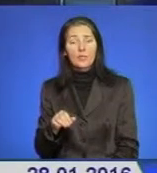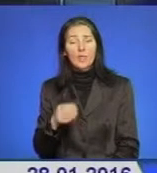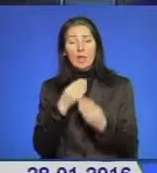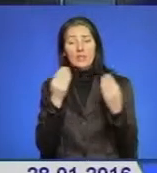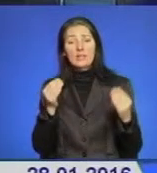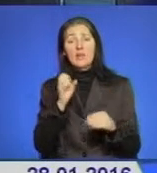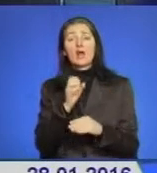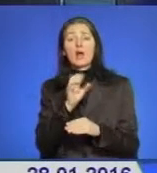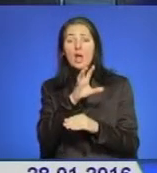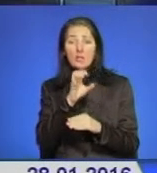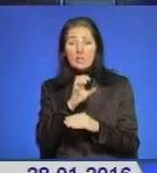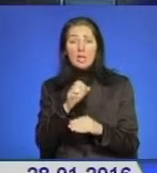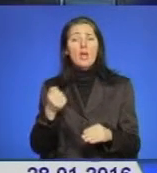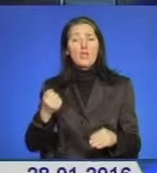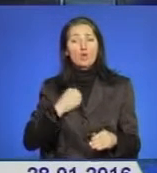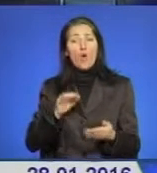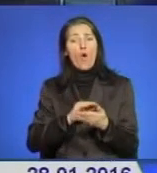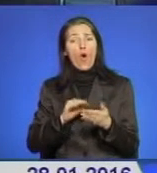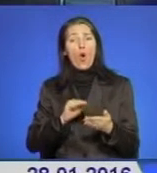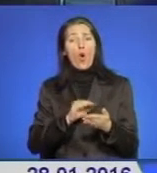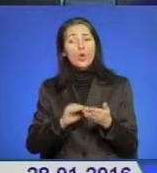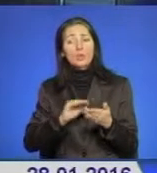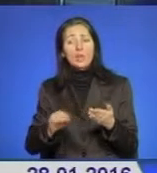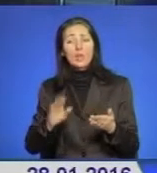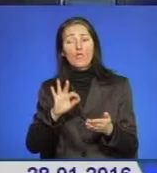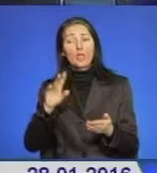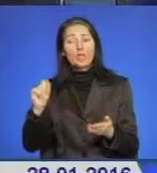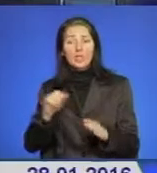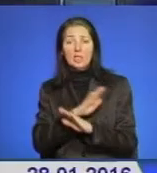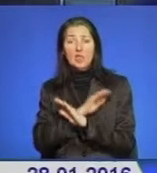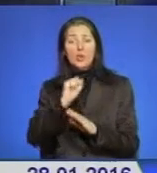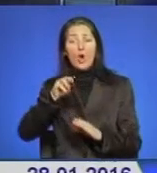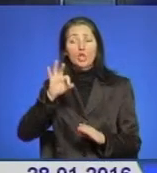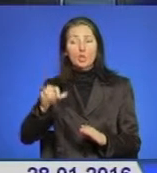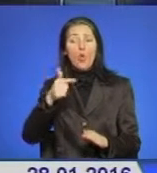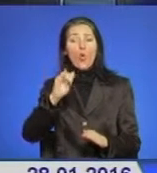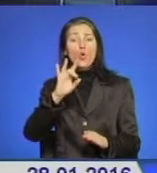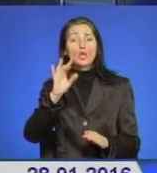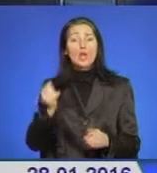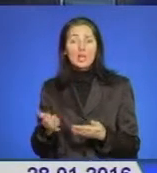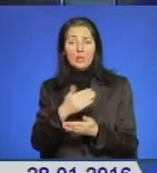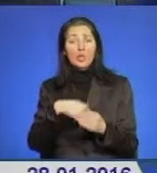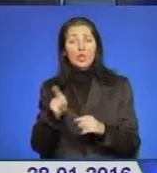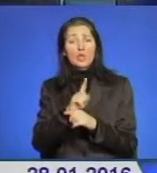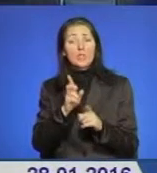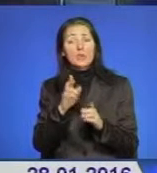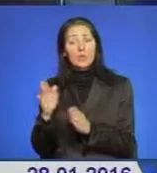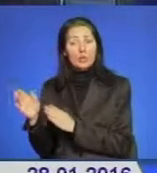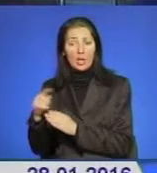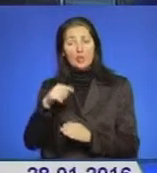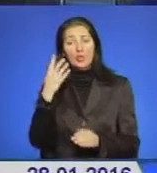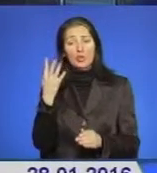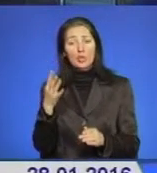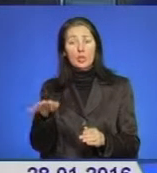Виставка світлин військового кореспондента, волонтера, загиблого в АТО Віктора Гурняка зібрала в Тернопільській бібліотеці номер 4, що на бульварі Данила